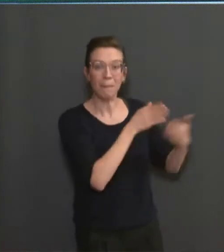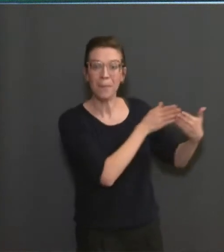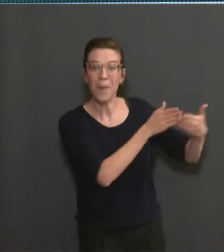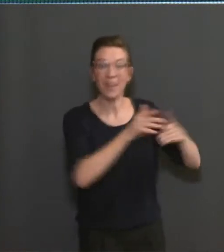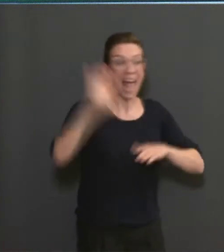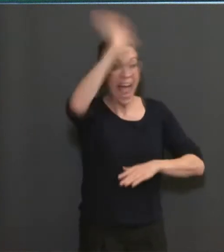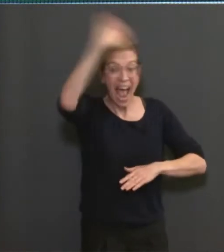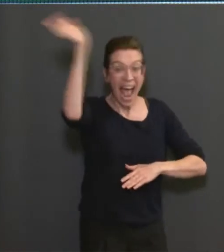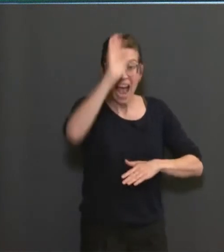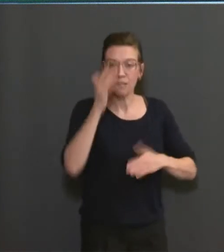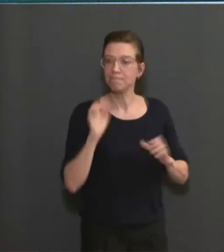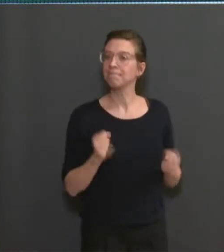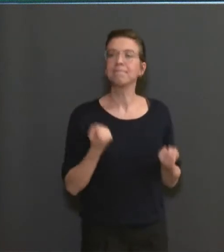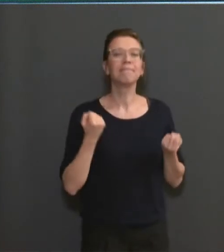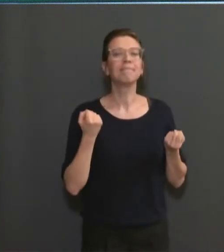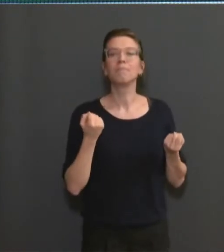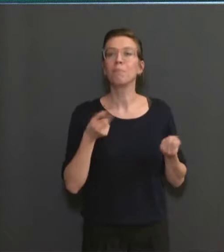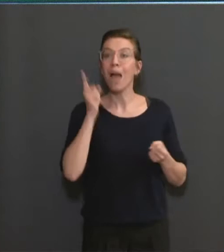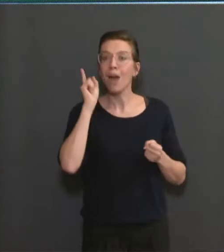televisie kunnen volgen.